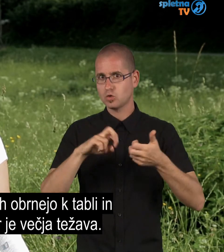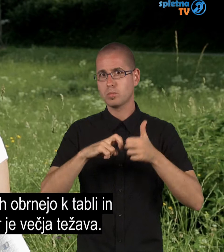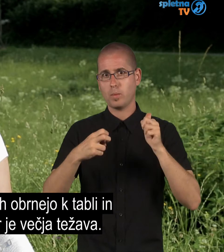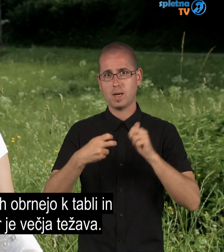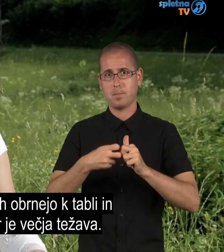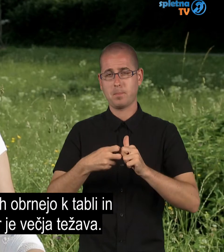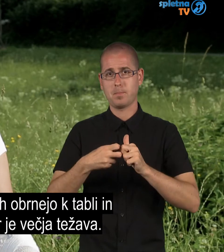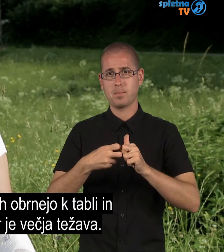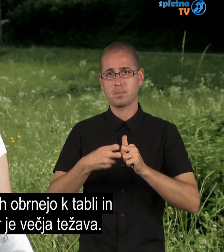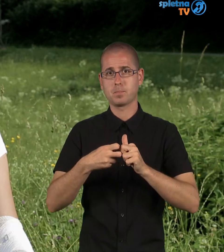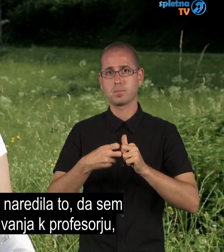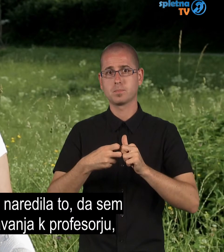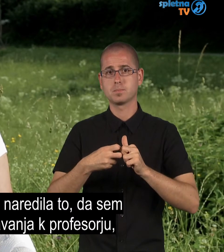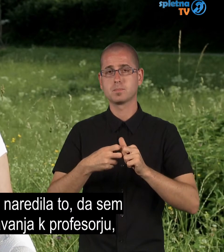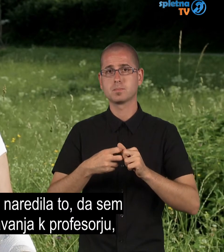problem.